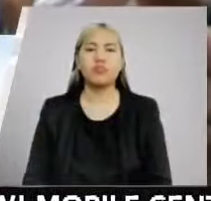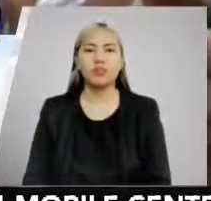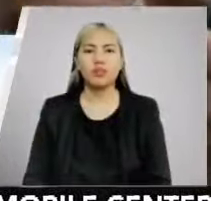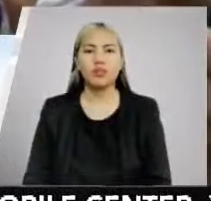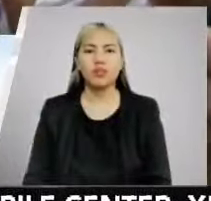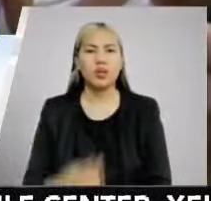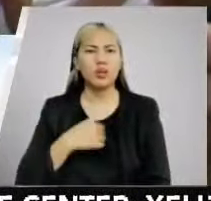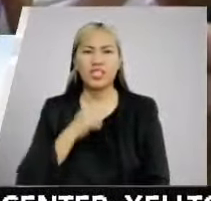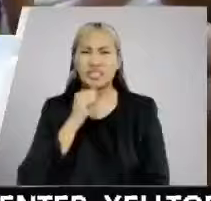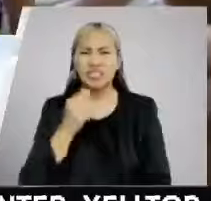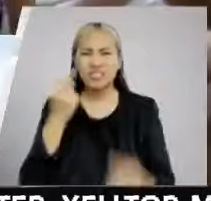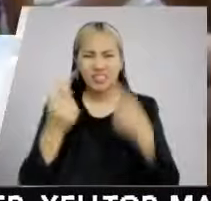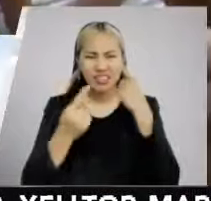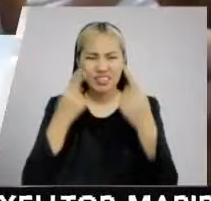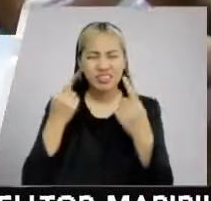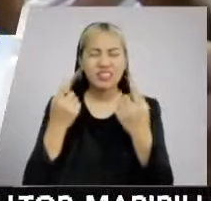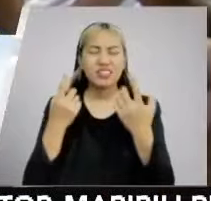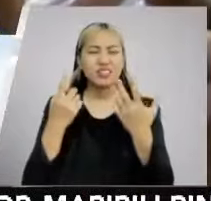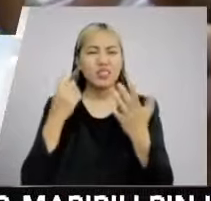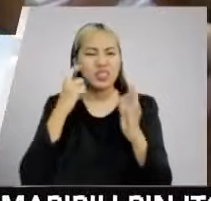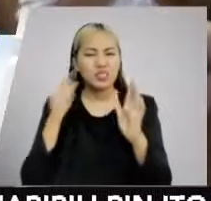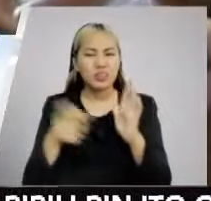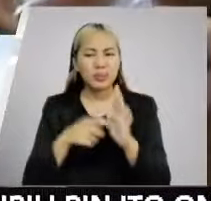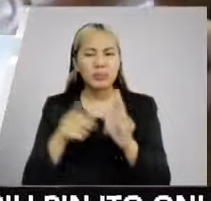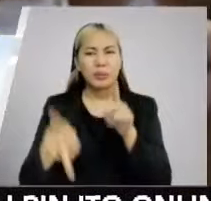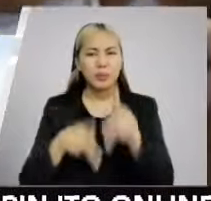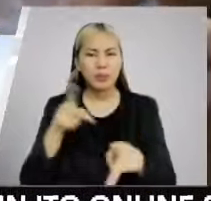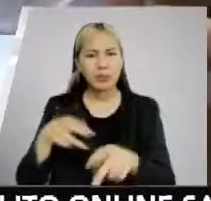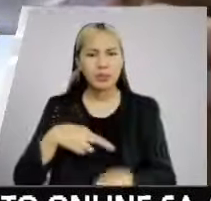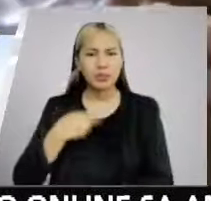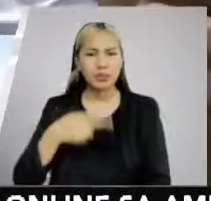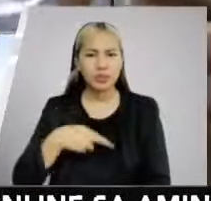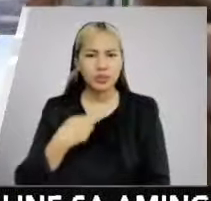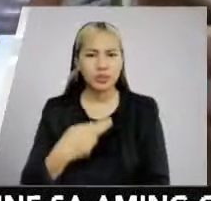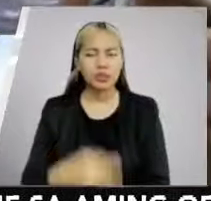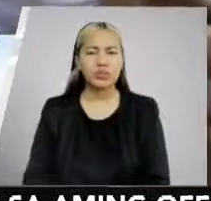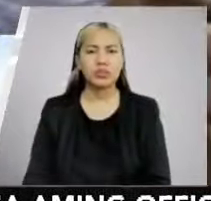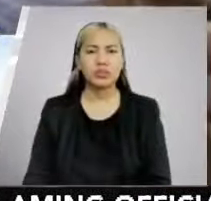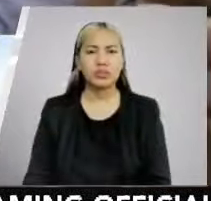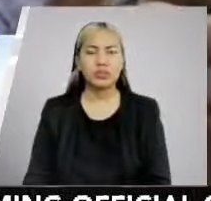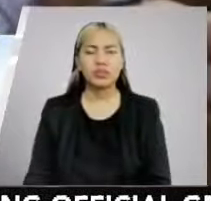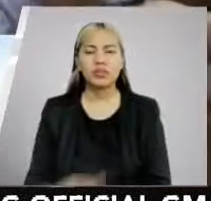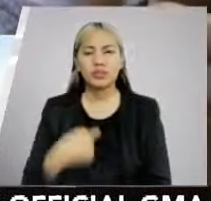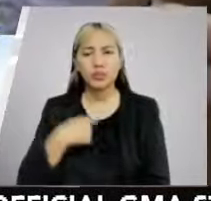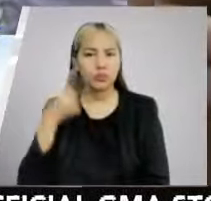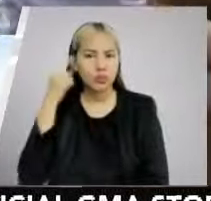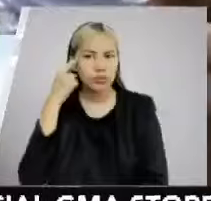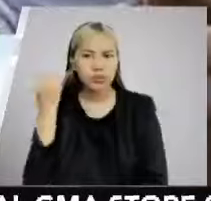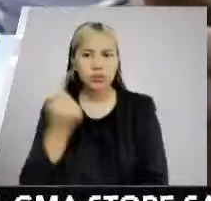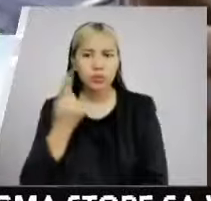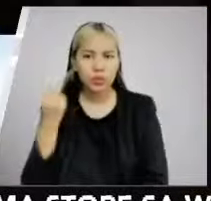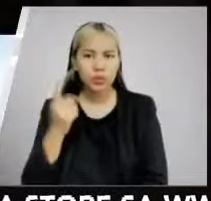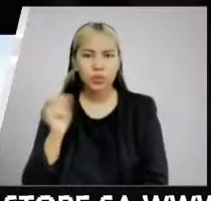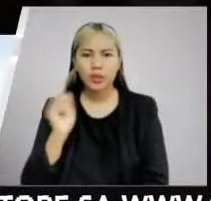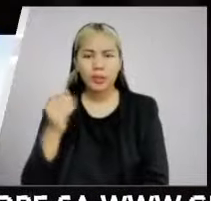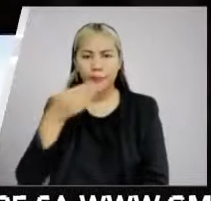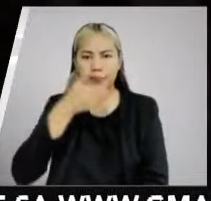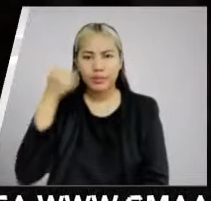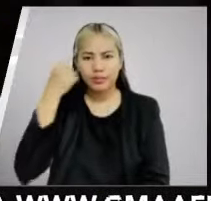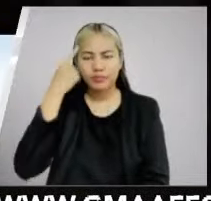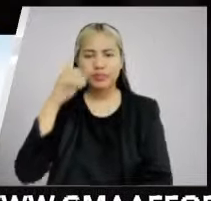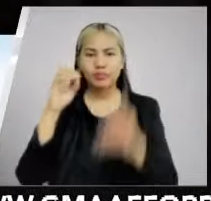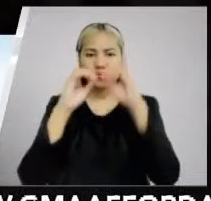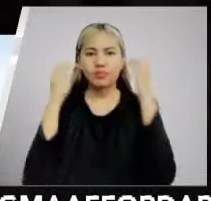reaction sa ng mga tao. Kinonsider ko lang kung ano yung mas makakabuti para sa Department of Education. Hindi raw